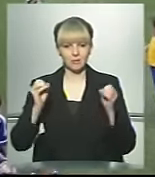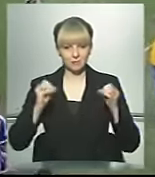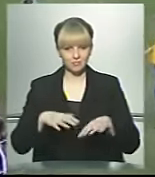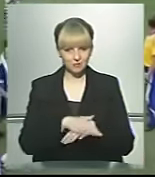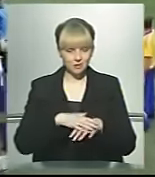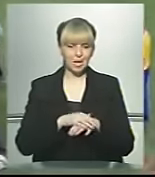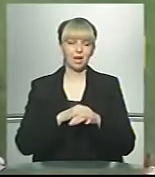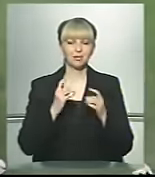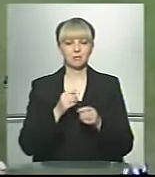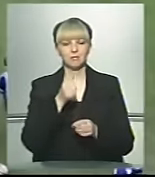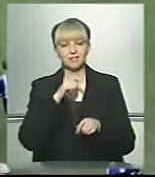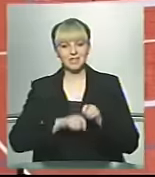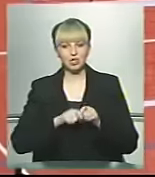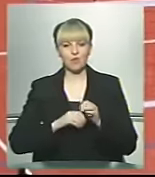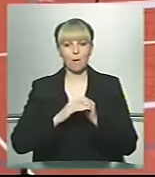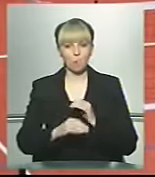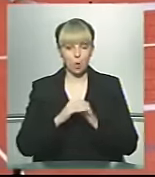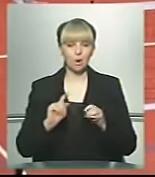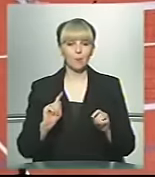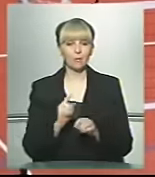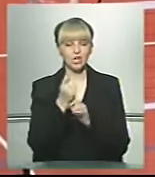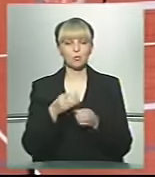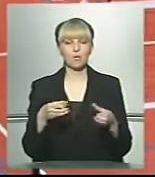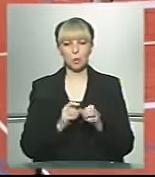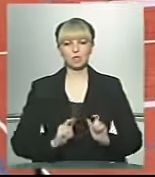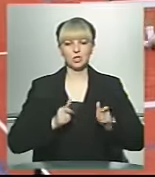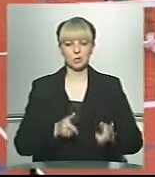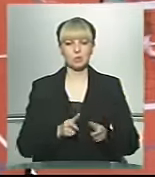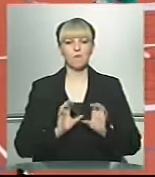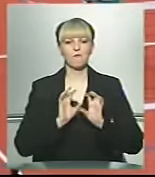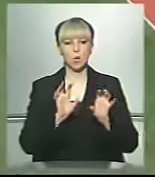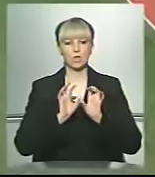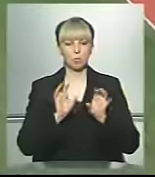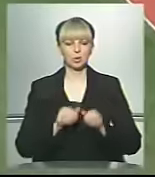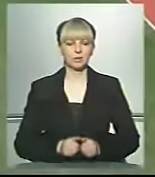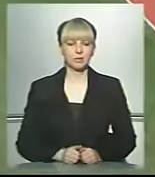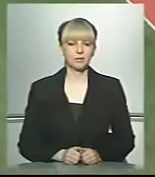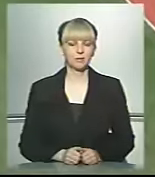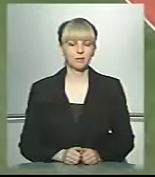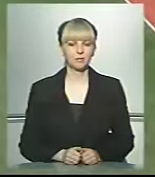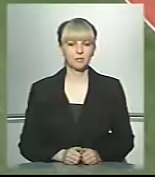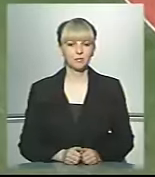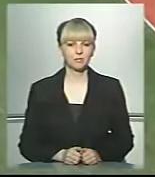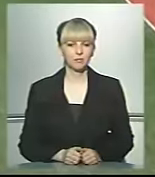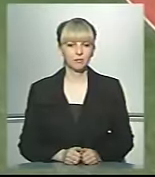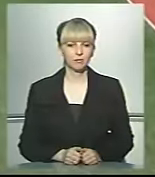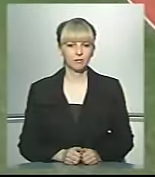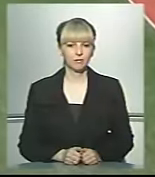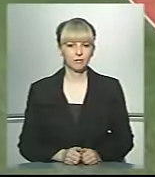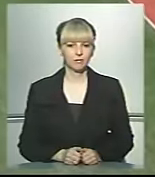і символічного тестування поля першими у гру вступають волейболісти. В составі